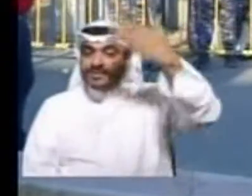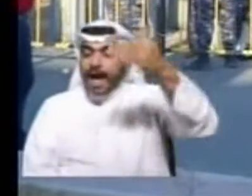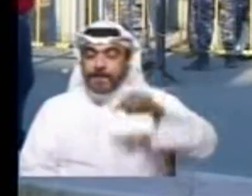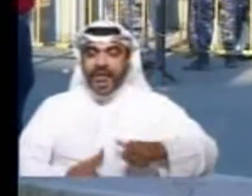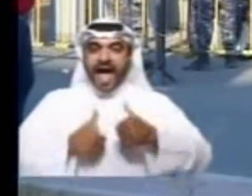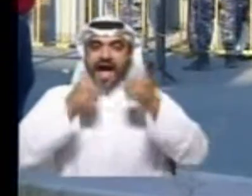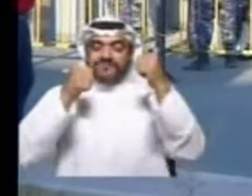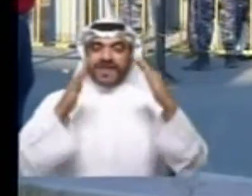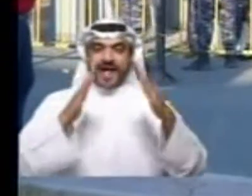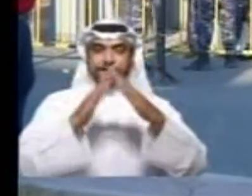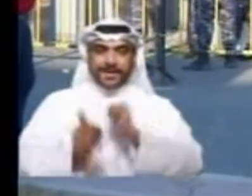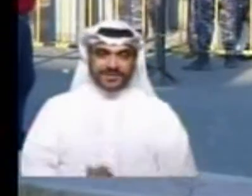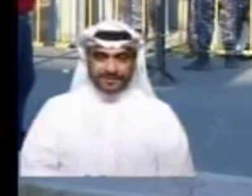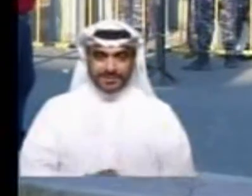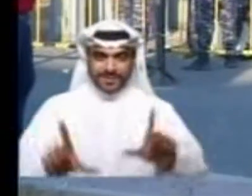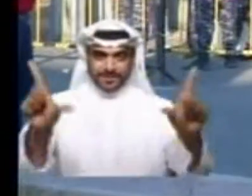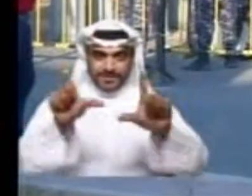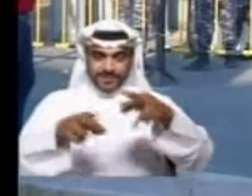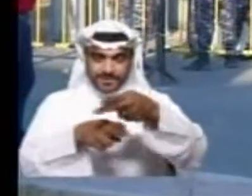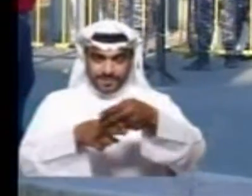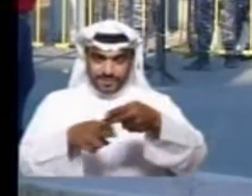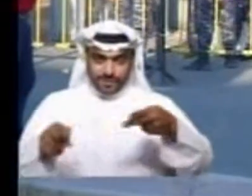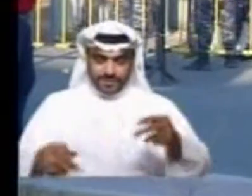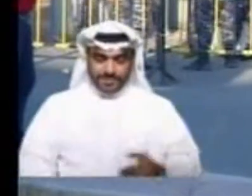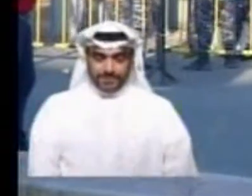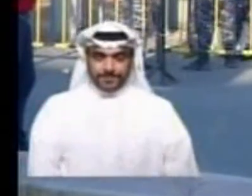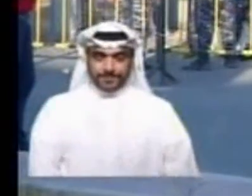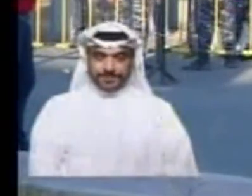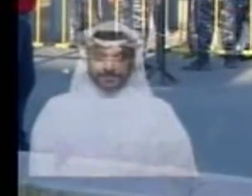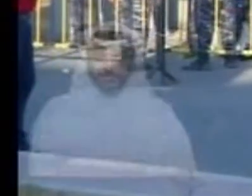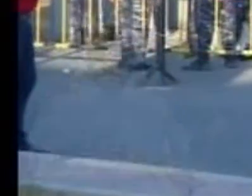أفضل لوطنهم. سناء الوسلاتي، تلفزيون دولة الكويت.